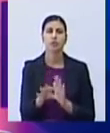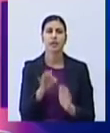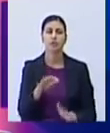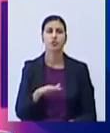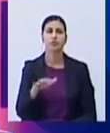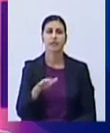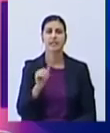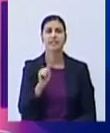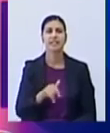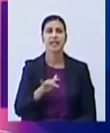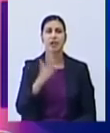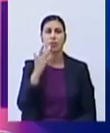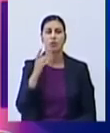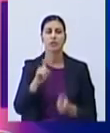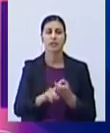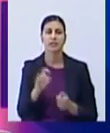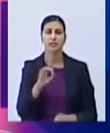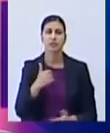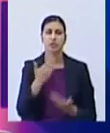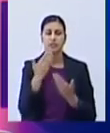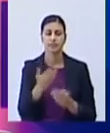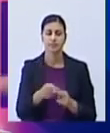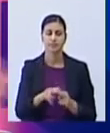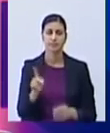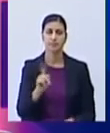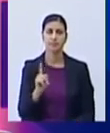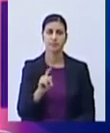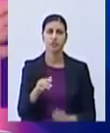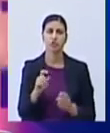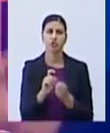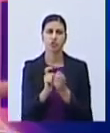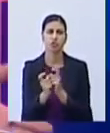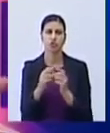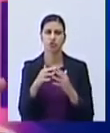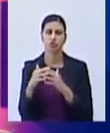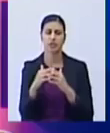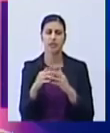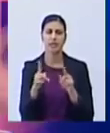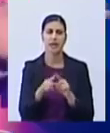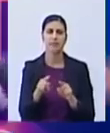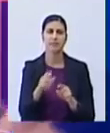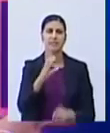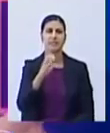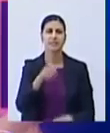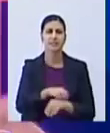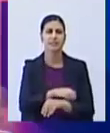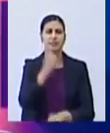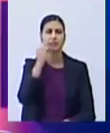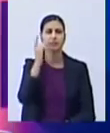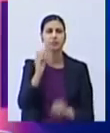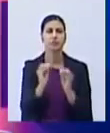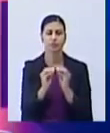აირჩეს ქვეყანამ საგარეო პოლიტიკასთან დაკავშირებით გეკითხებით, ვინაიდან ჭიდილი, ასე ვთქვათ, საბჭოთა გავლენებთან ისევ